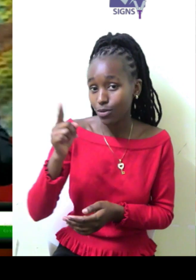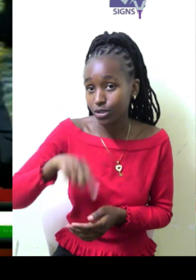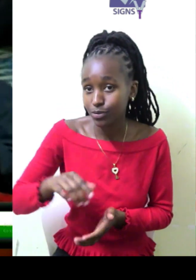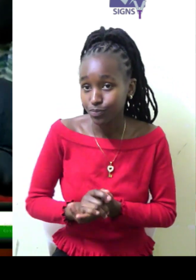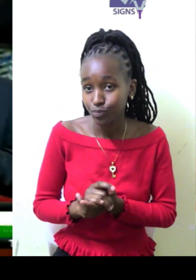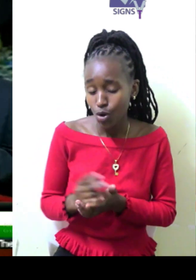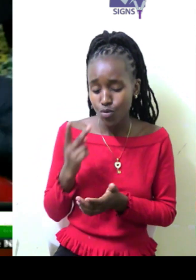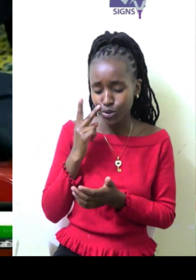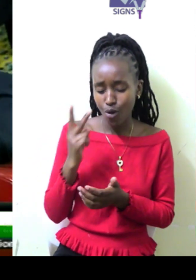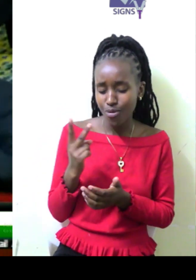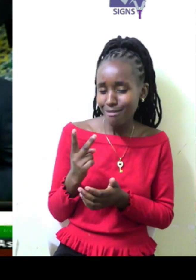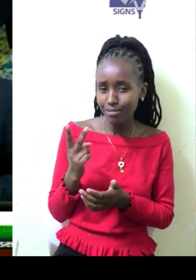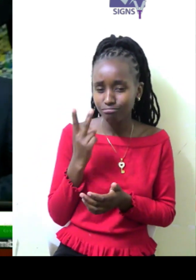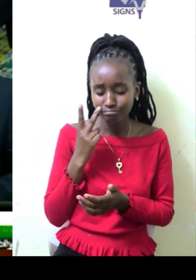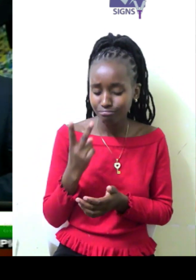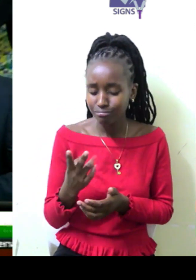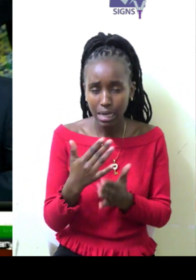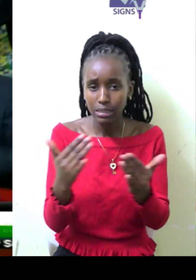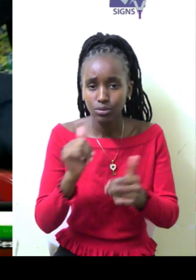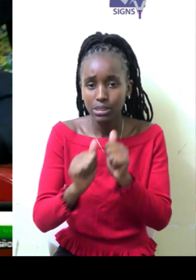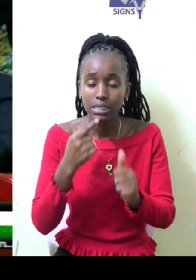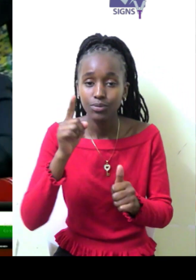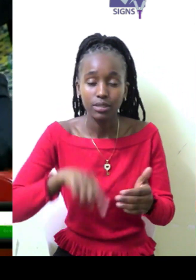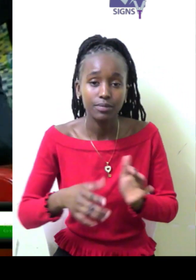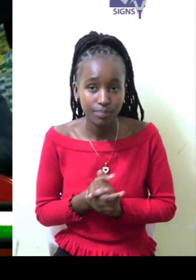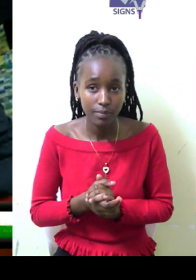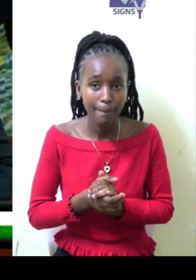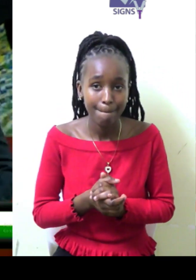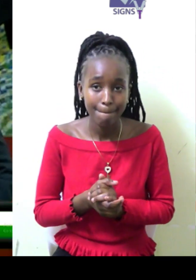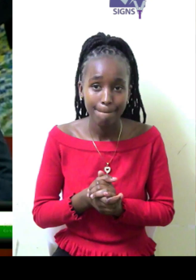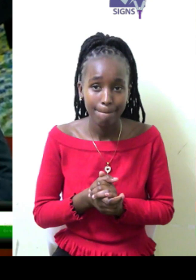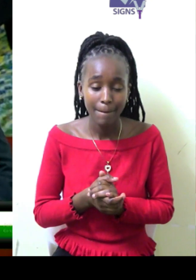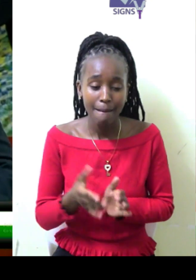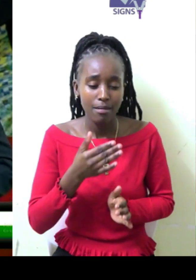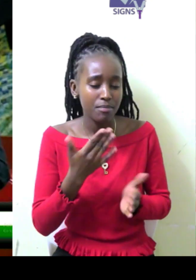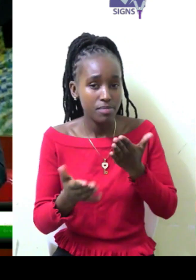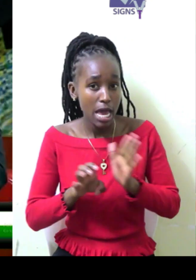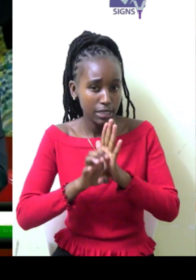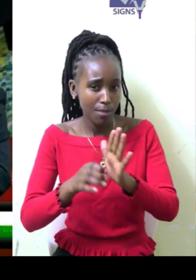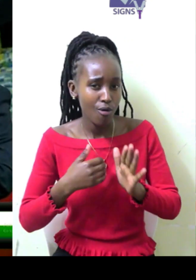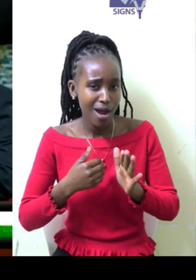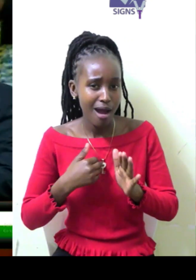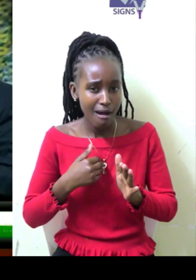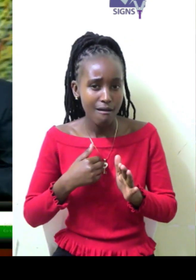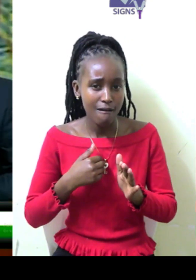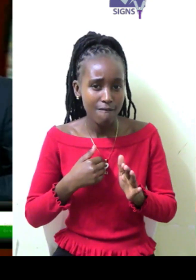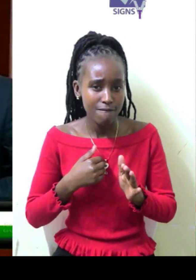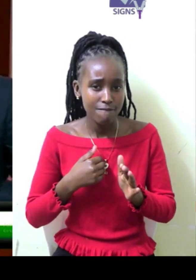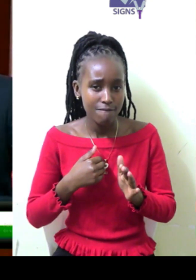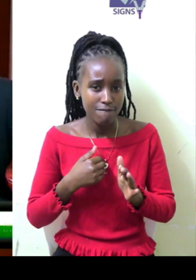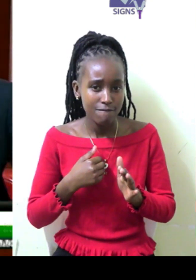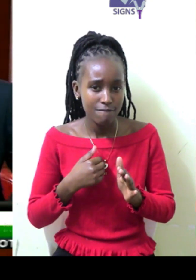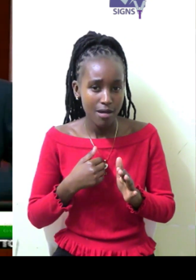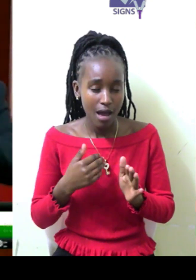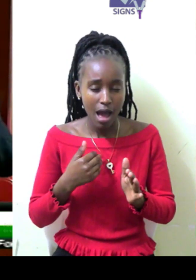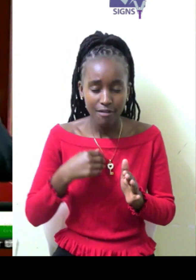dalili za kwamba huyu bwana ana mbegu za kuzalisha, na kama hana utajua.